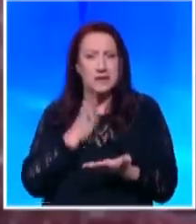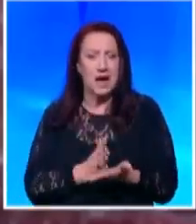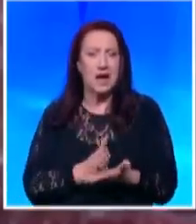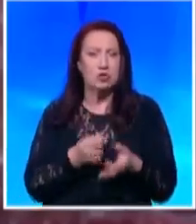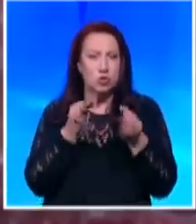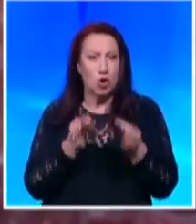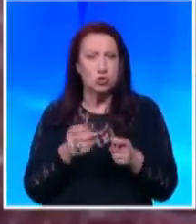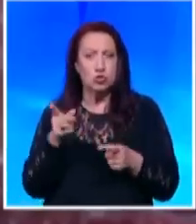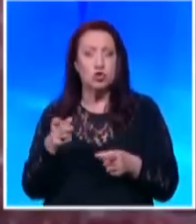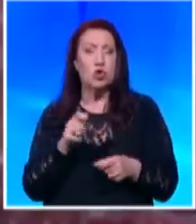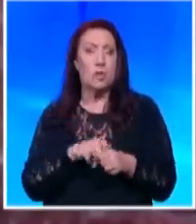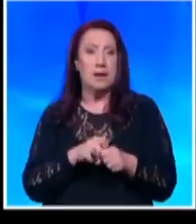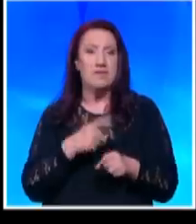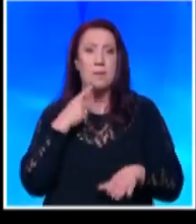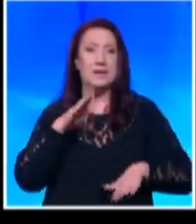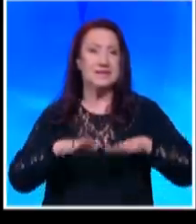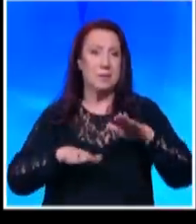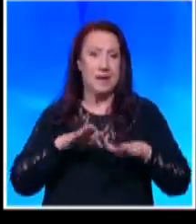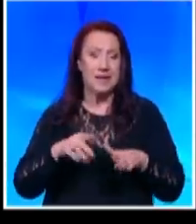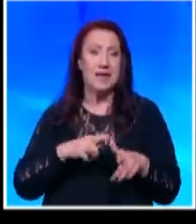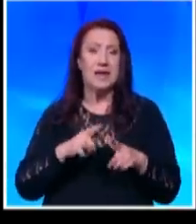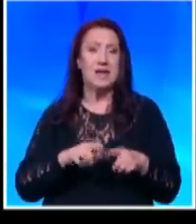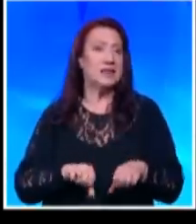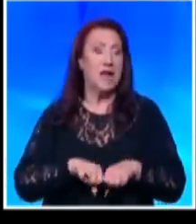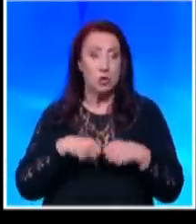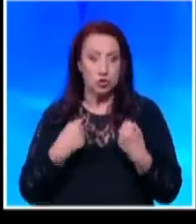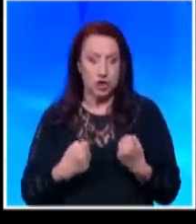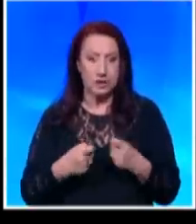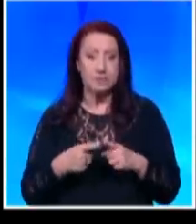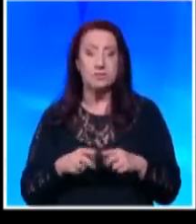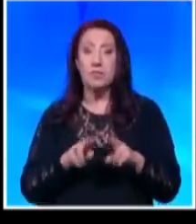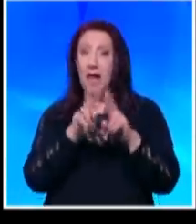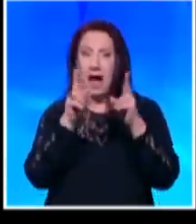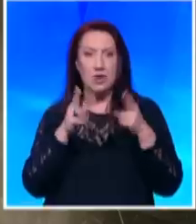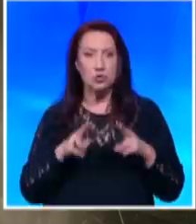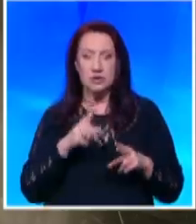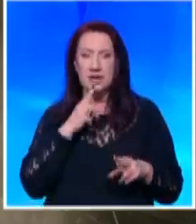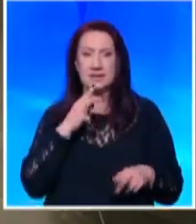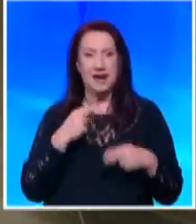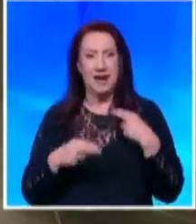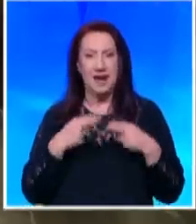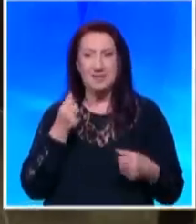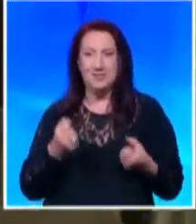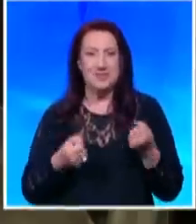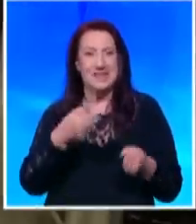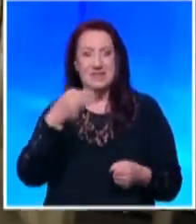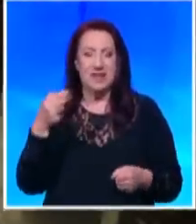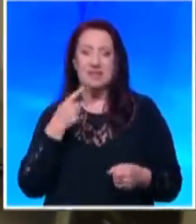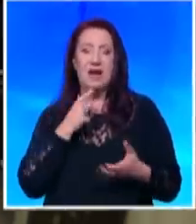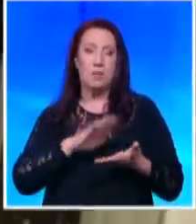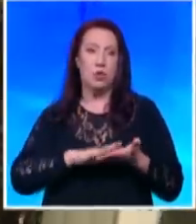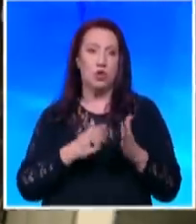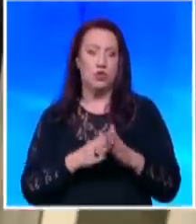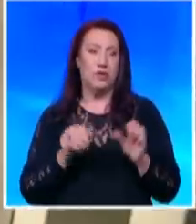Евентуално извършил престъпление или нарушение. От Асоциацията на заведенията готвят протести. Такова чудо в България не е